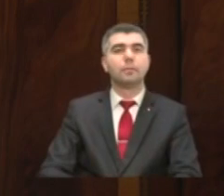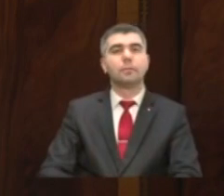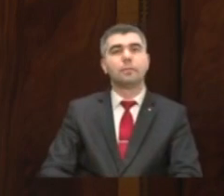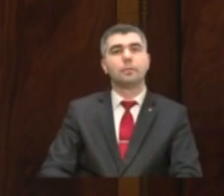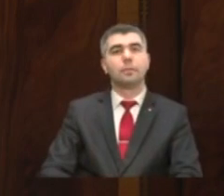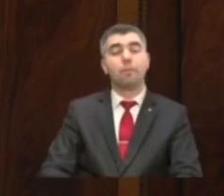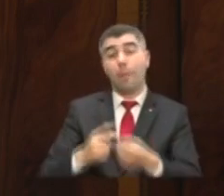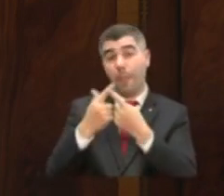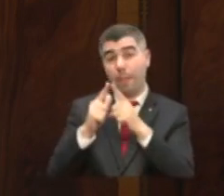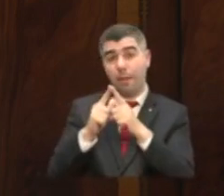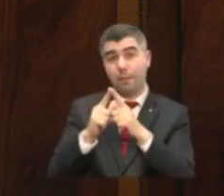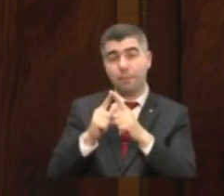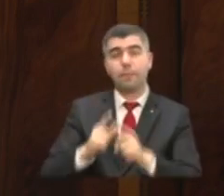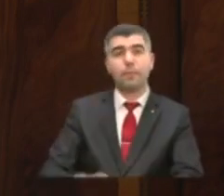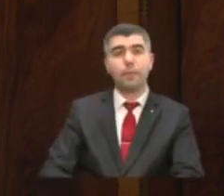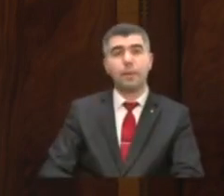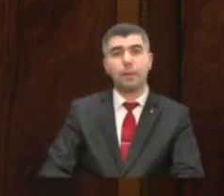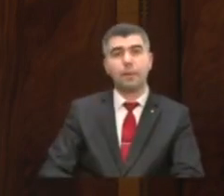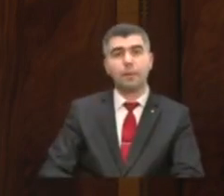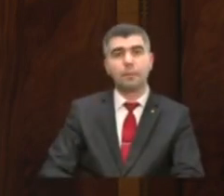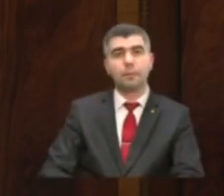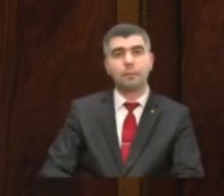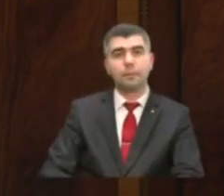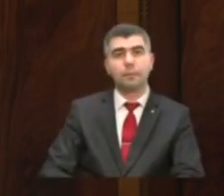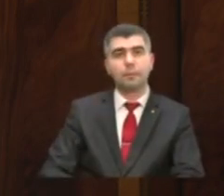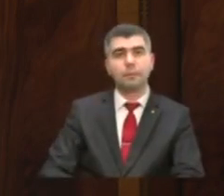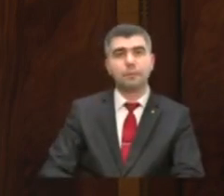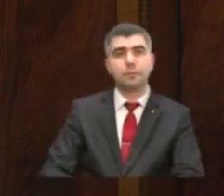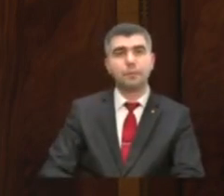لضبط الإشارة إلى قطاع. في هذا النطاق هذا